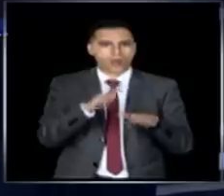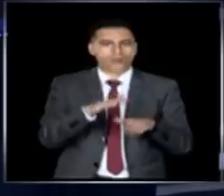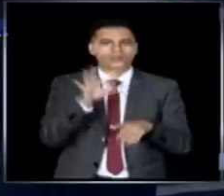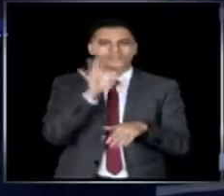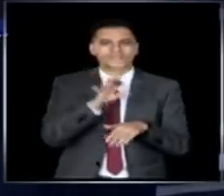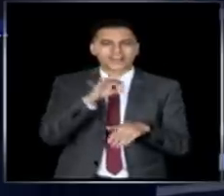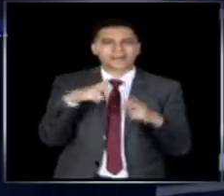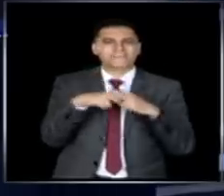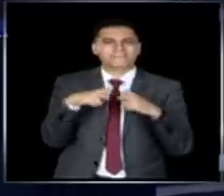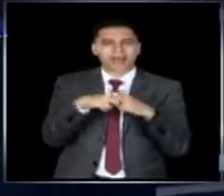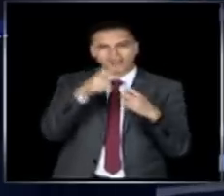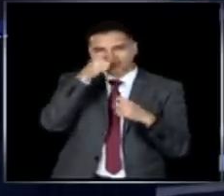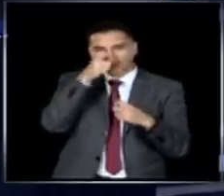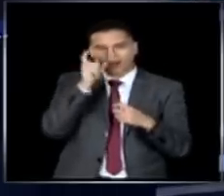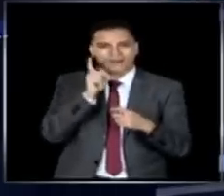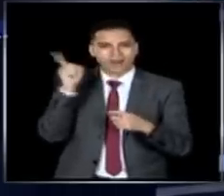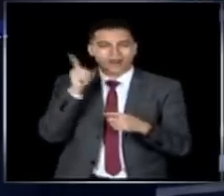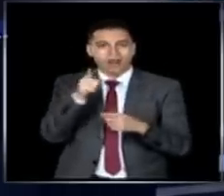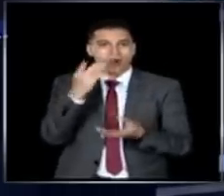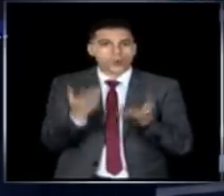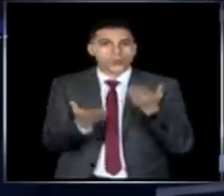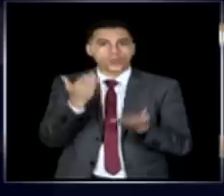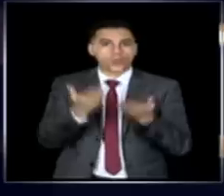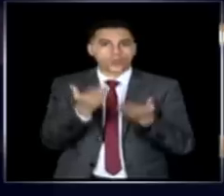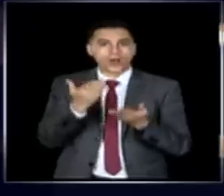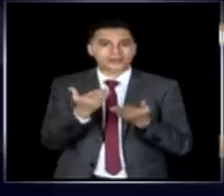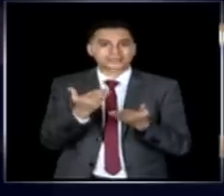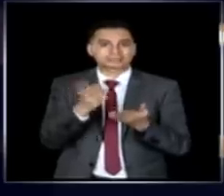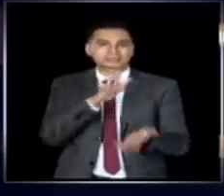المعادي. وزن الديناصور ده من